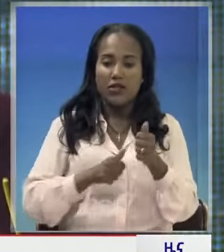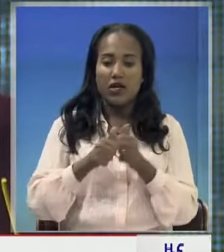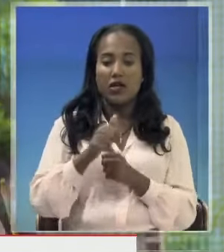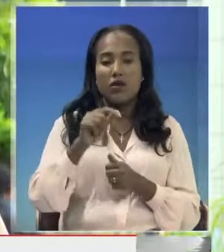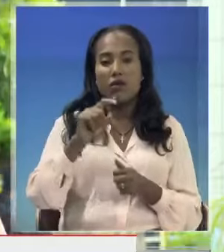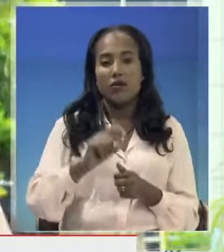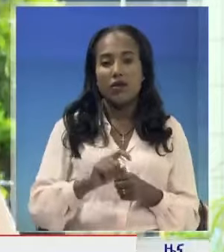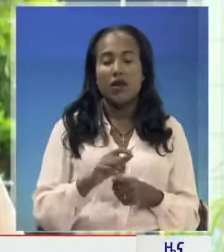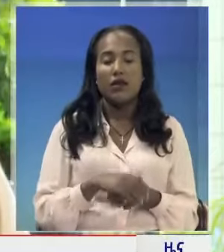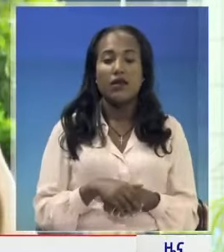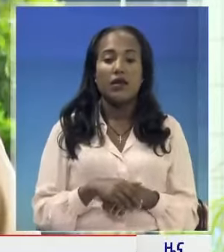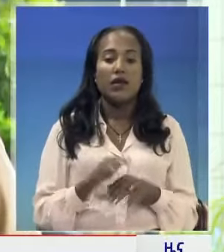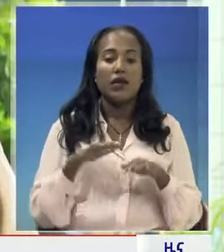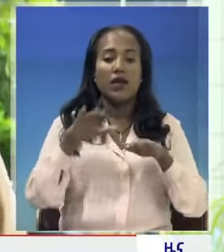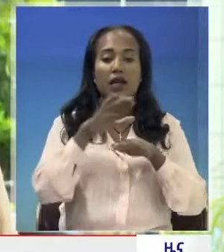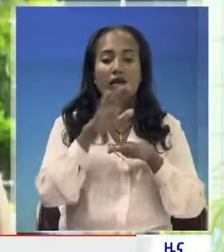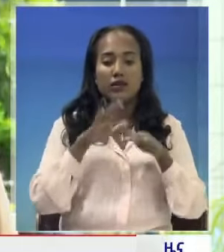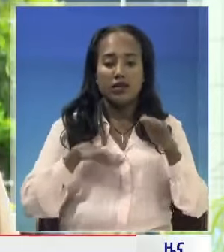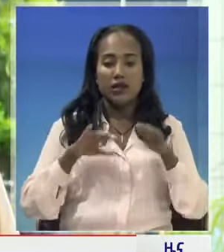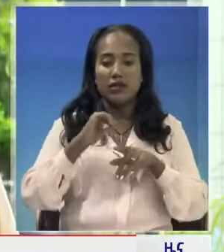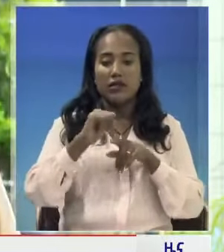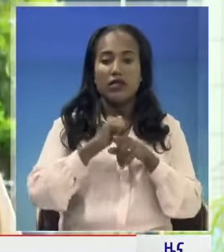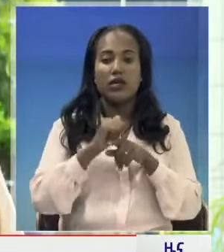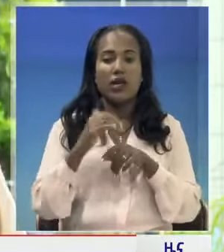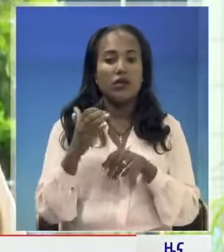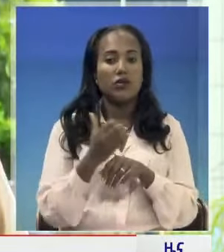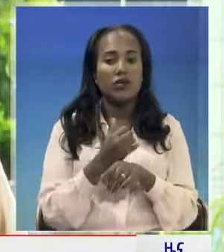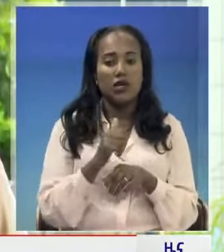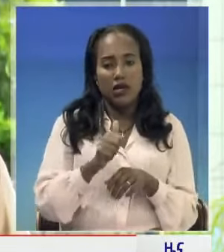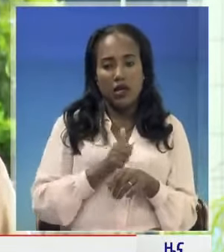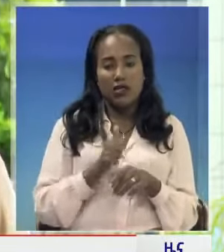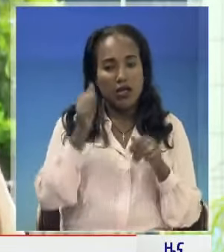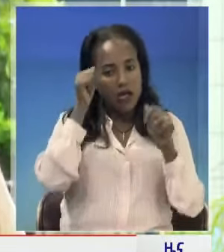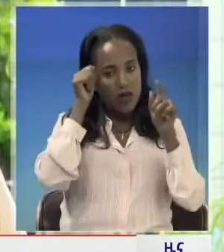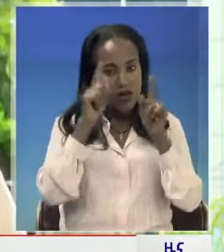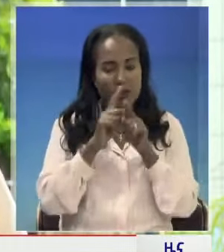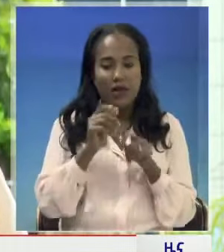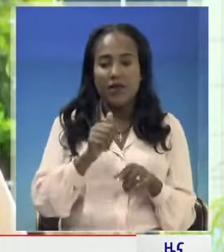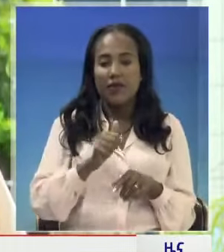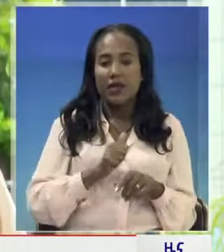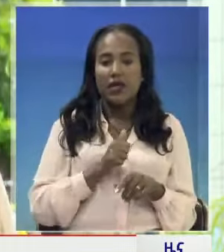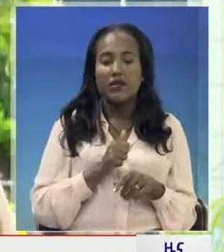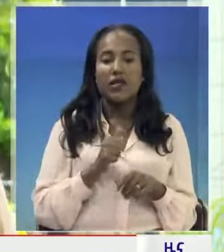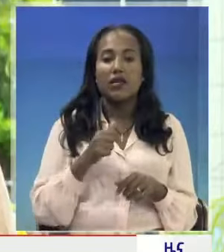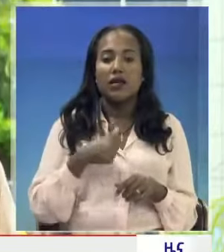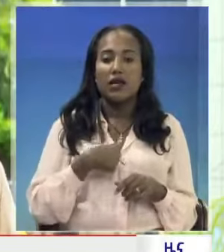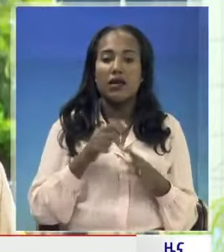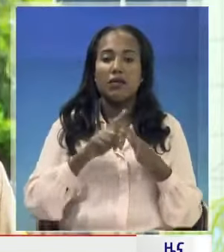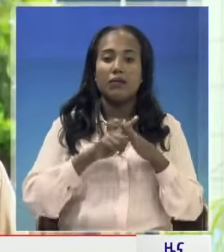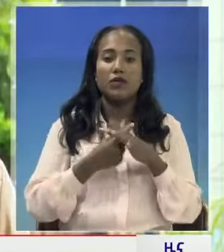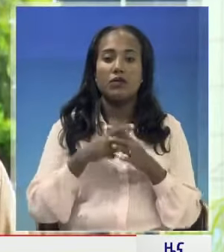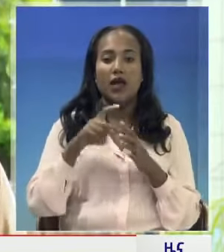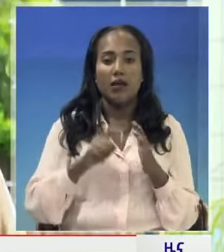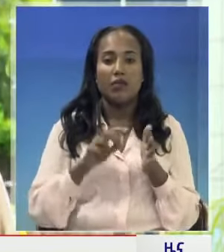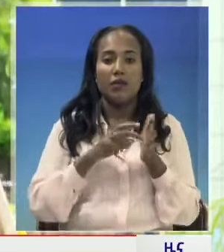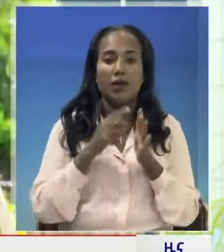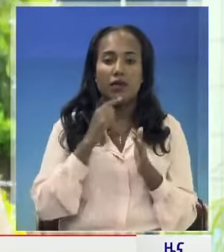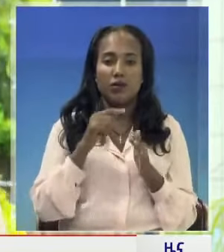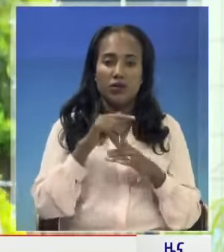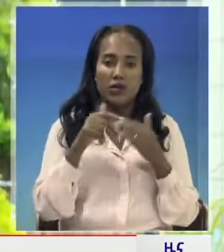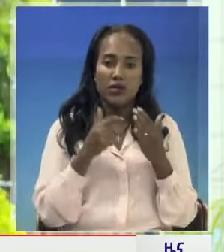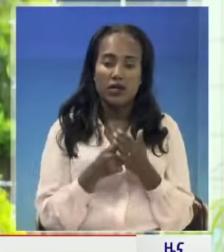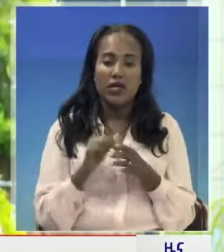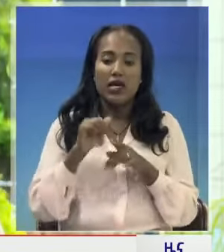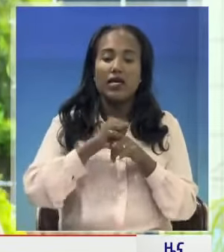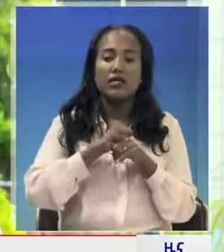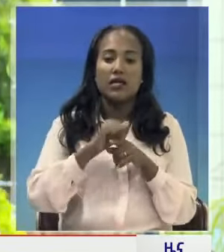ማሻገር ይኖርብናል። ከላይ እስከታች ስልጣን እንዲወስድ ከራሴ ከወንድሜ ከራሴ ከእኔ መጀመር አለብን ማለት ነው።